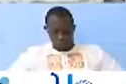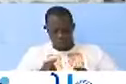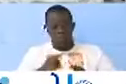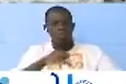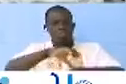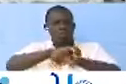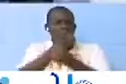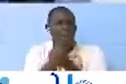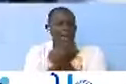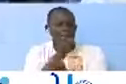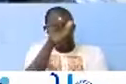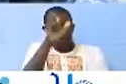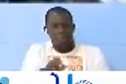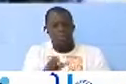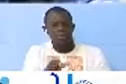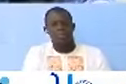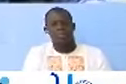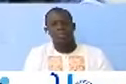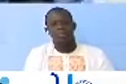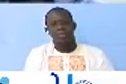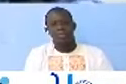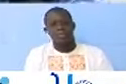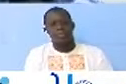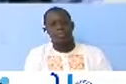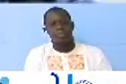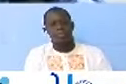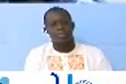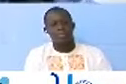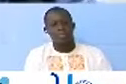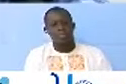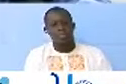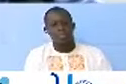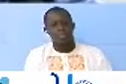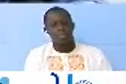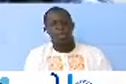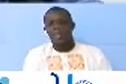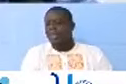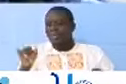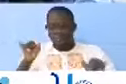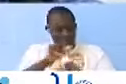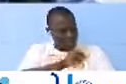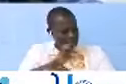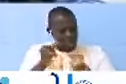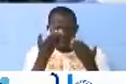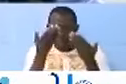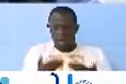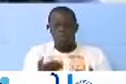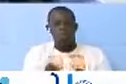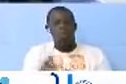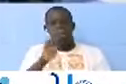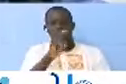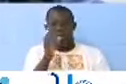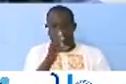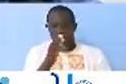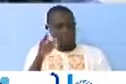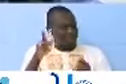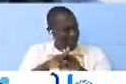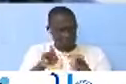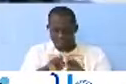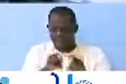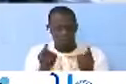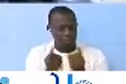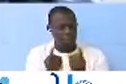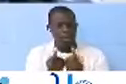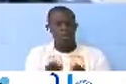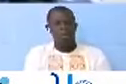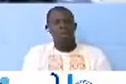bang. Ani saya kumakil ngumum fay oleh muda dek mana kamu muda. Still, just as I said, that's the same thing. What